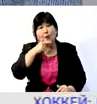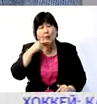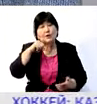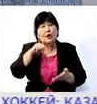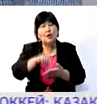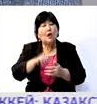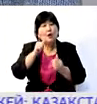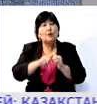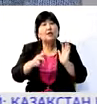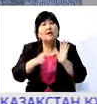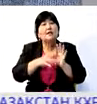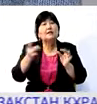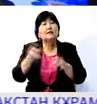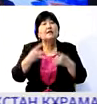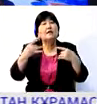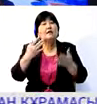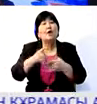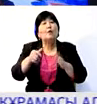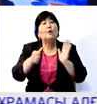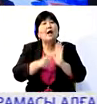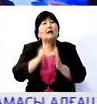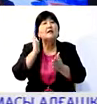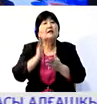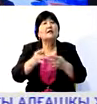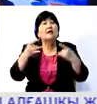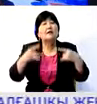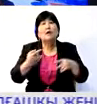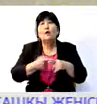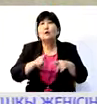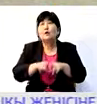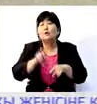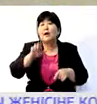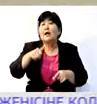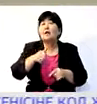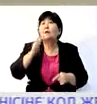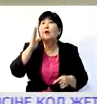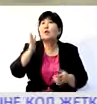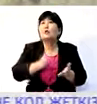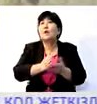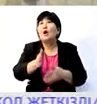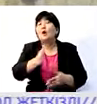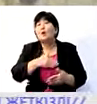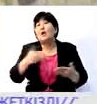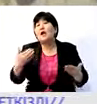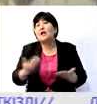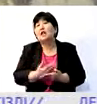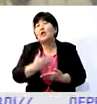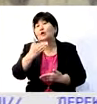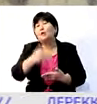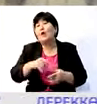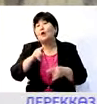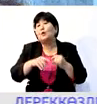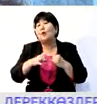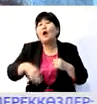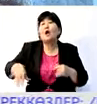нұсқада күніне 8 рет эфирге шықса, оның 6-ы тікелей эфирде өтеді. Сонымен қатар елбасының болашаққа бағдар рухани жаңғыру бағдарламасы негізінде туған